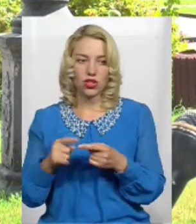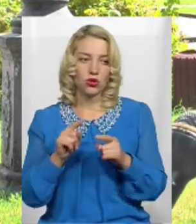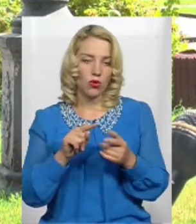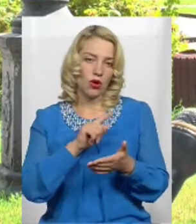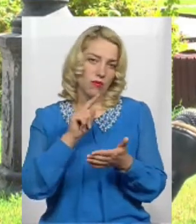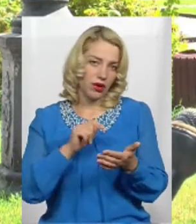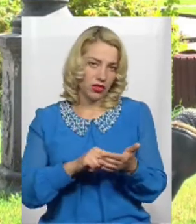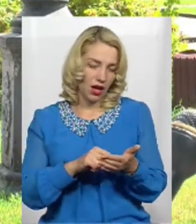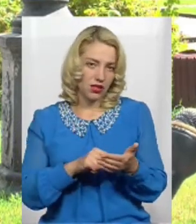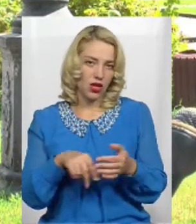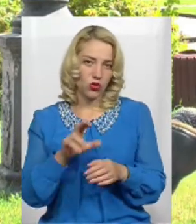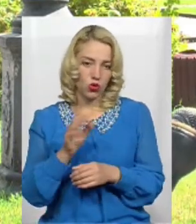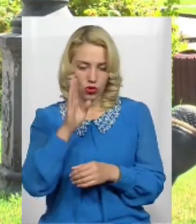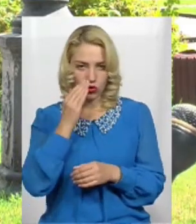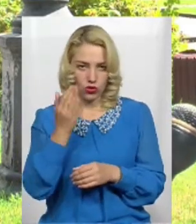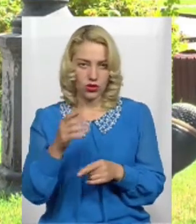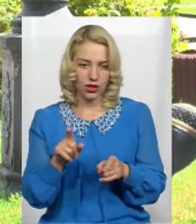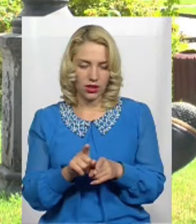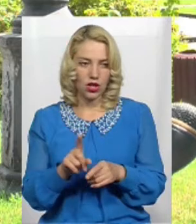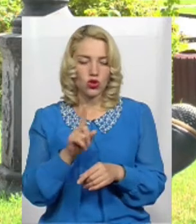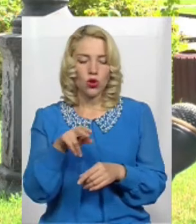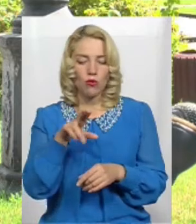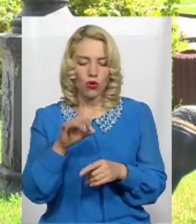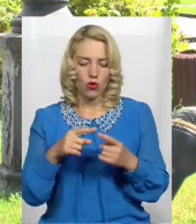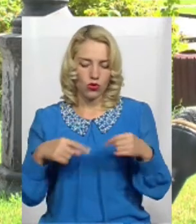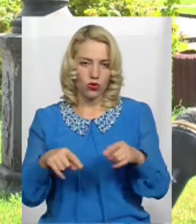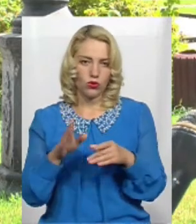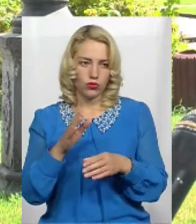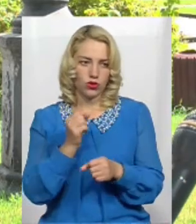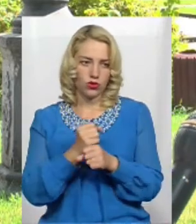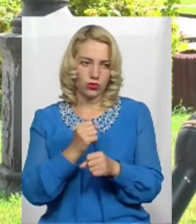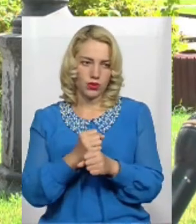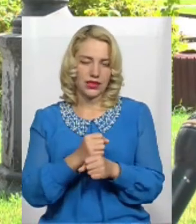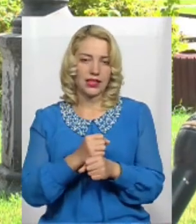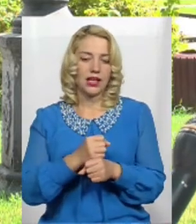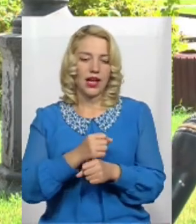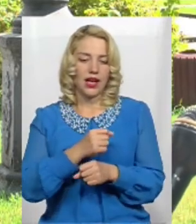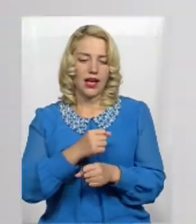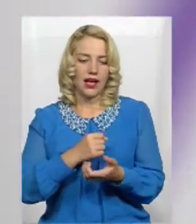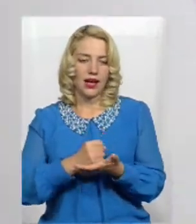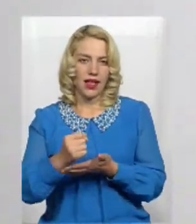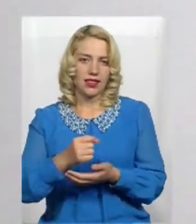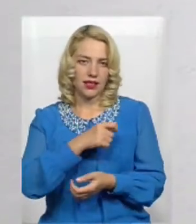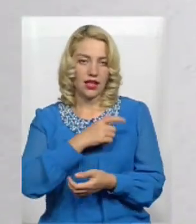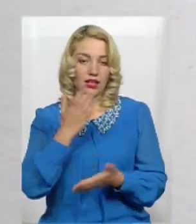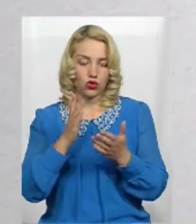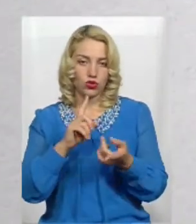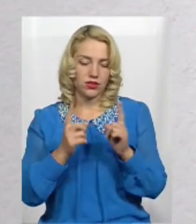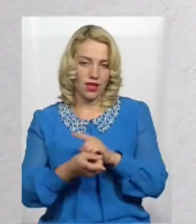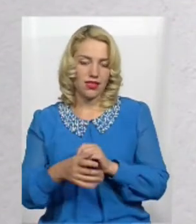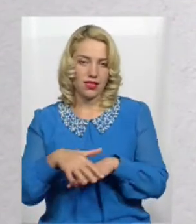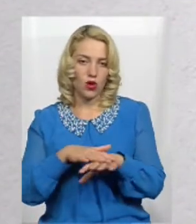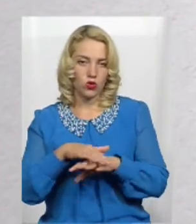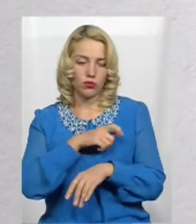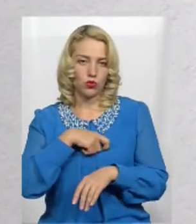питання до нього єдине, що саме по округу безпосередньо буде робити цей кандидат, якщо стане народним депутатом?